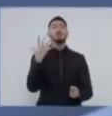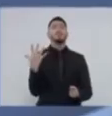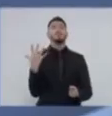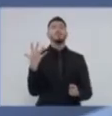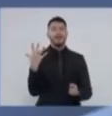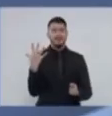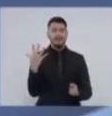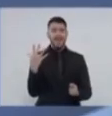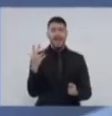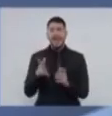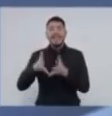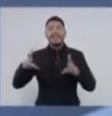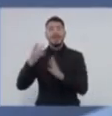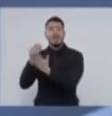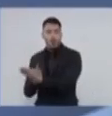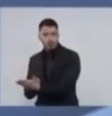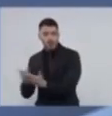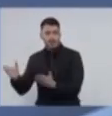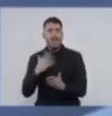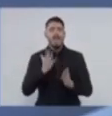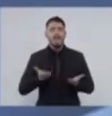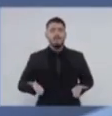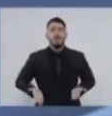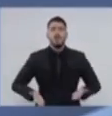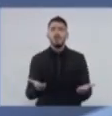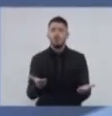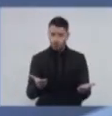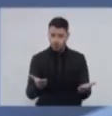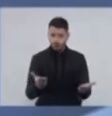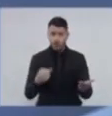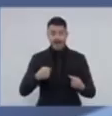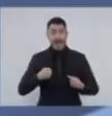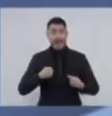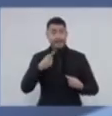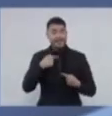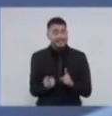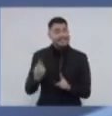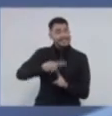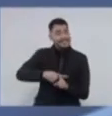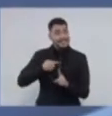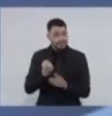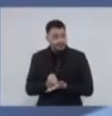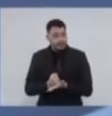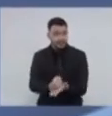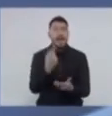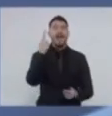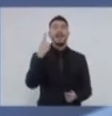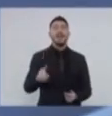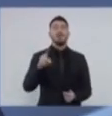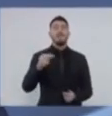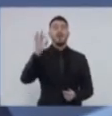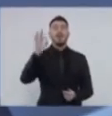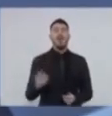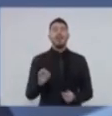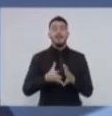αρτοποιεία ανεξαρτήτως ισχύος παροχής ενισχύουμε με πρόσθετη επιδότηση 100€ 1 mw το